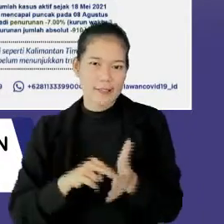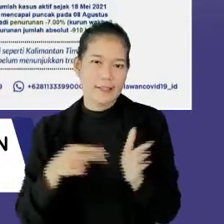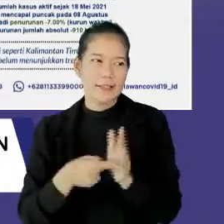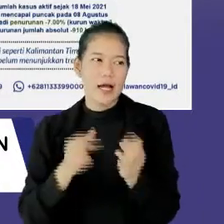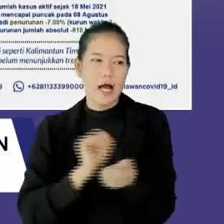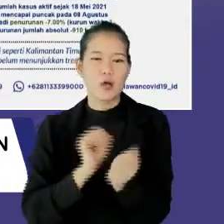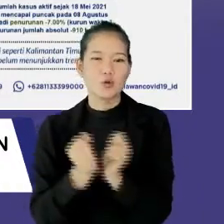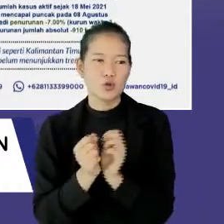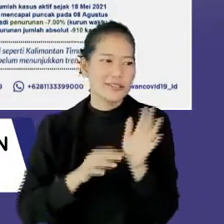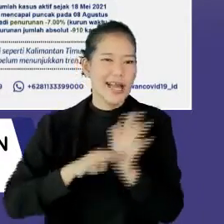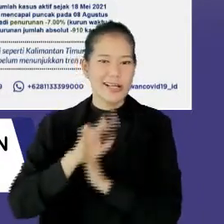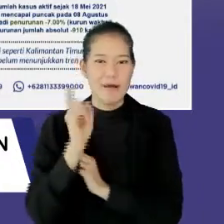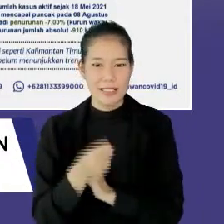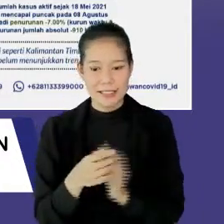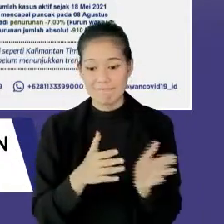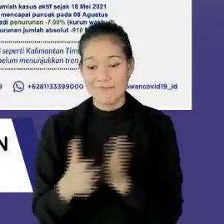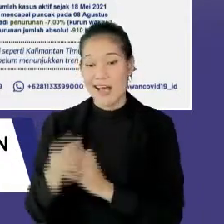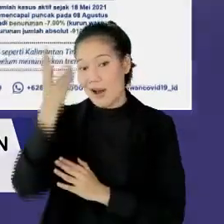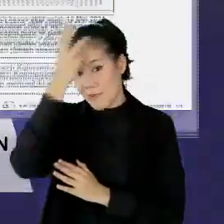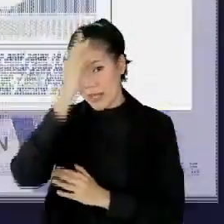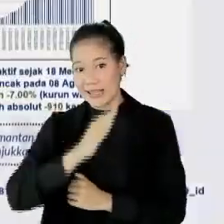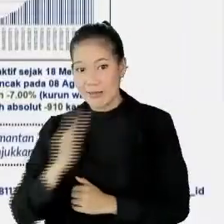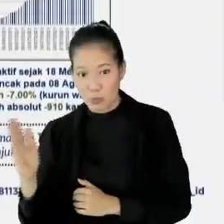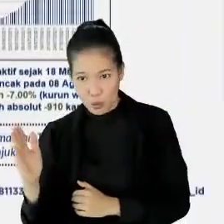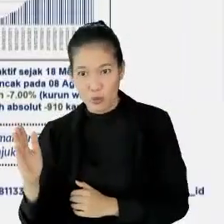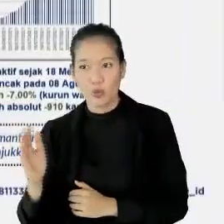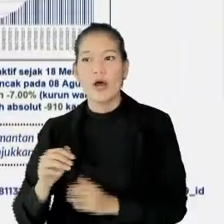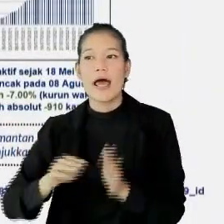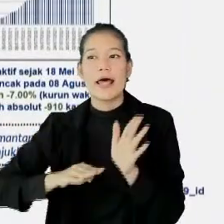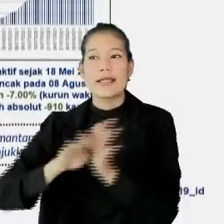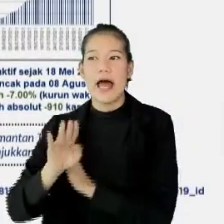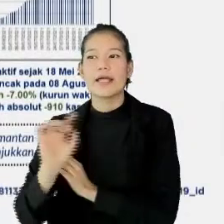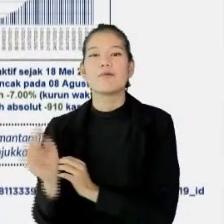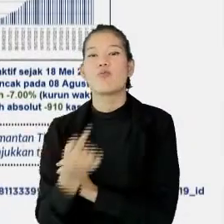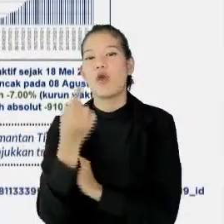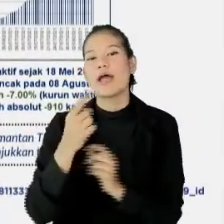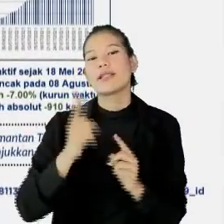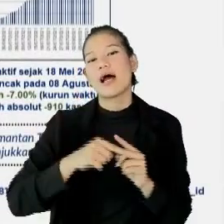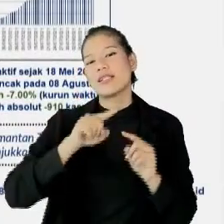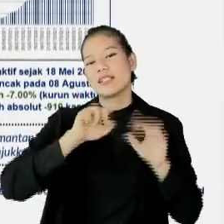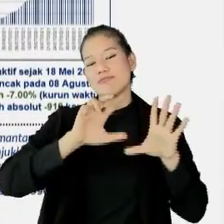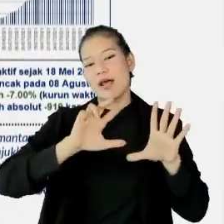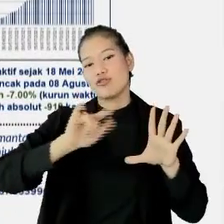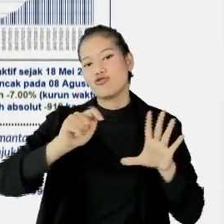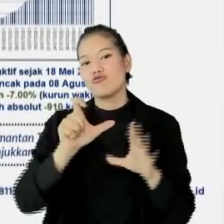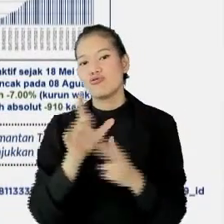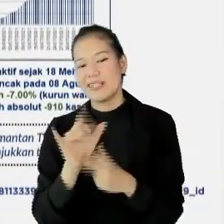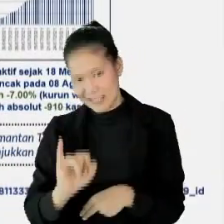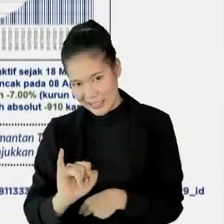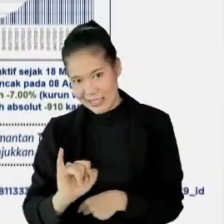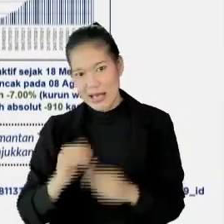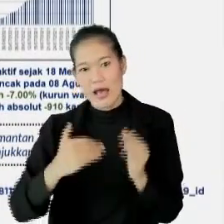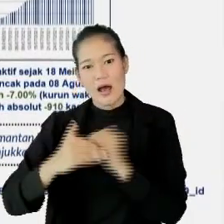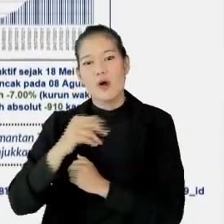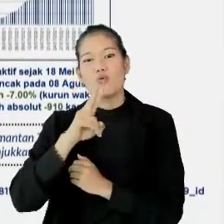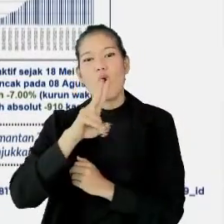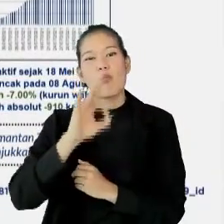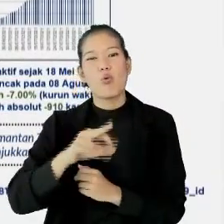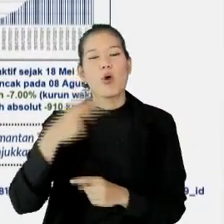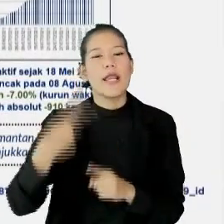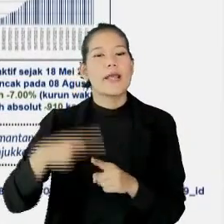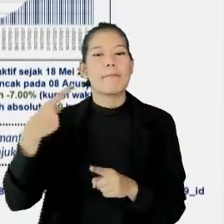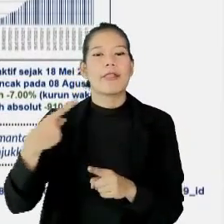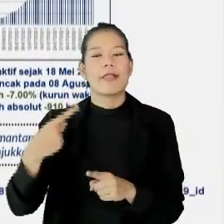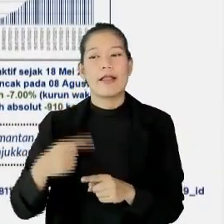terjadi peningkatan. Kalau di Kalimantan Timur, ini dia mulai naik sejak 9 Juni, naiknya juga sekitar 20 kali lipat.